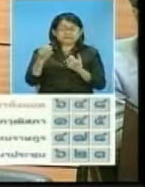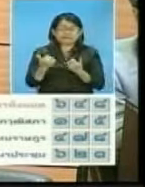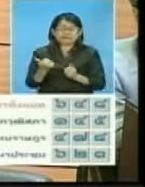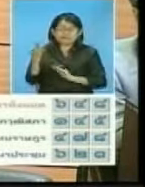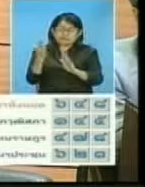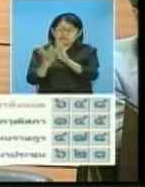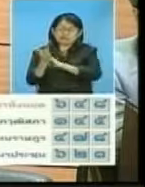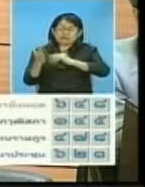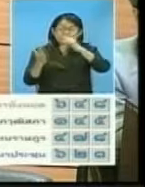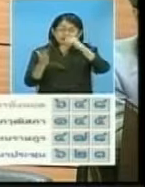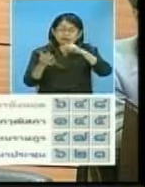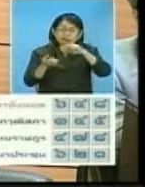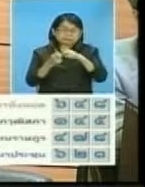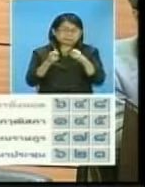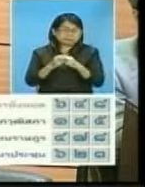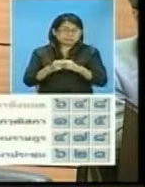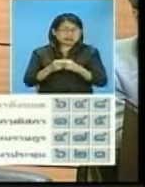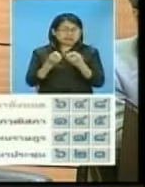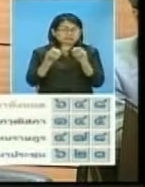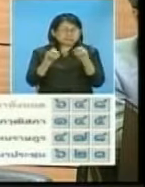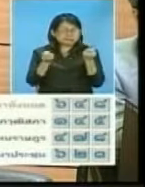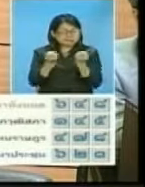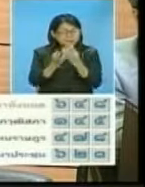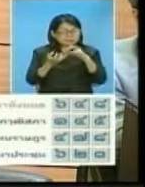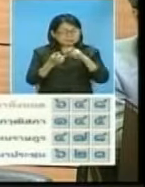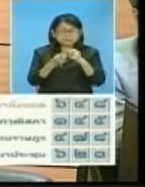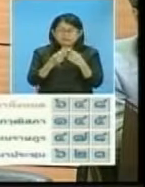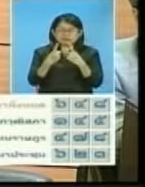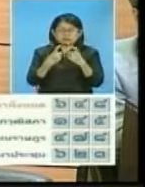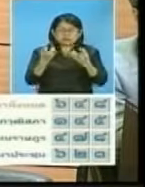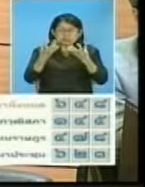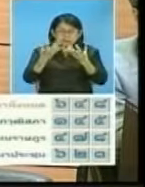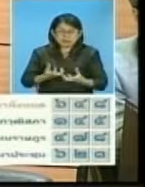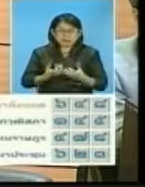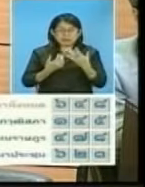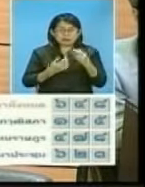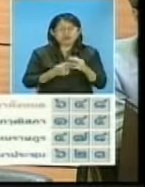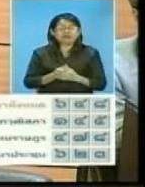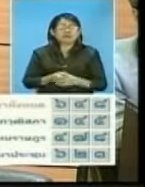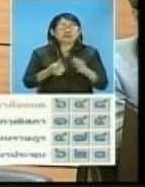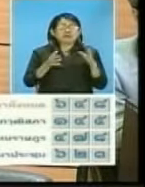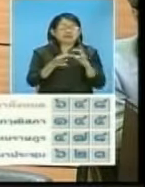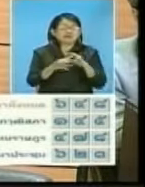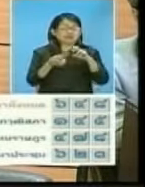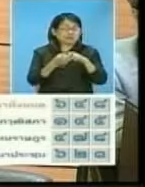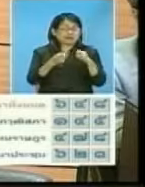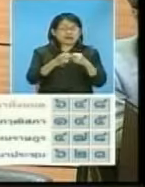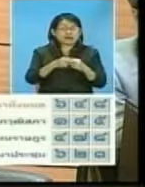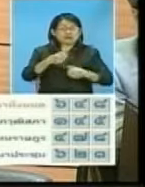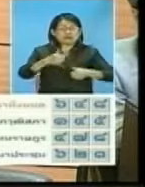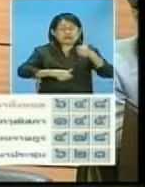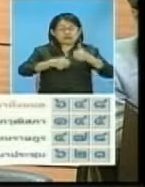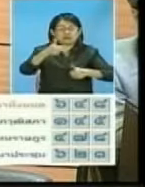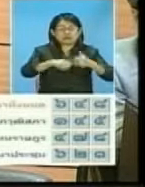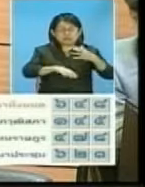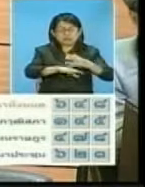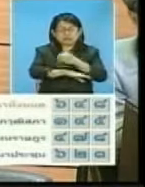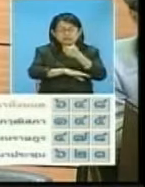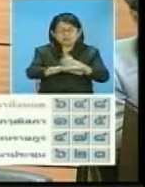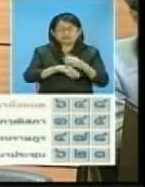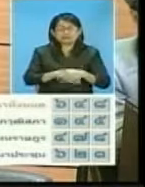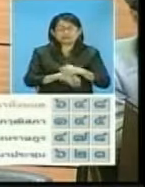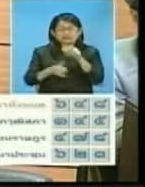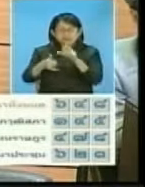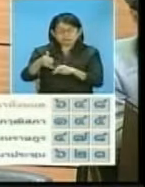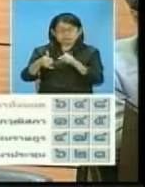ราบอบช้ำมานานประเทศเราเสียหายไปมากผลจากการแย่งกินอำนาจทางการเมืองสสร.